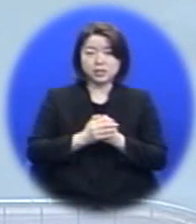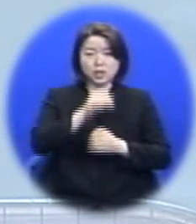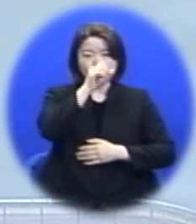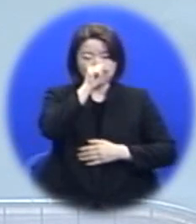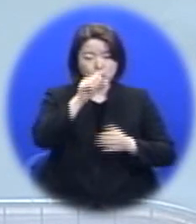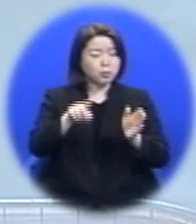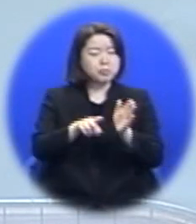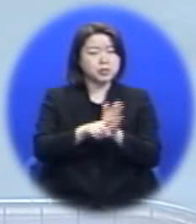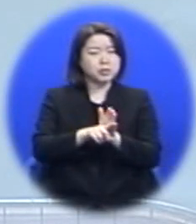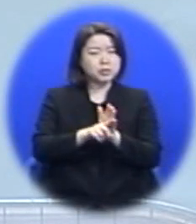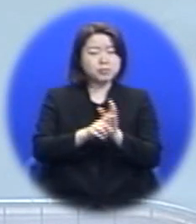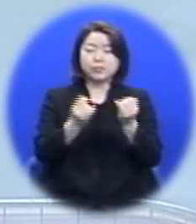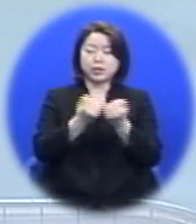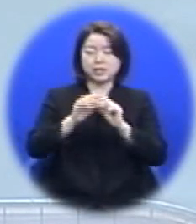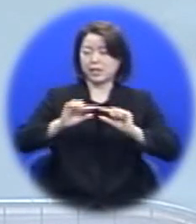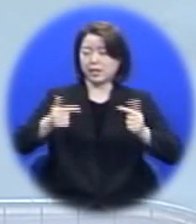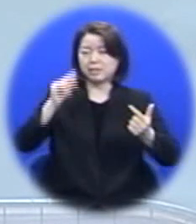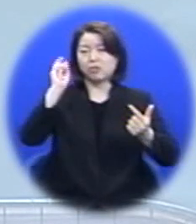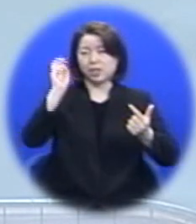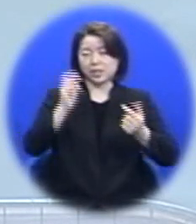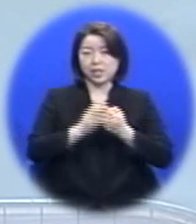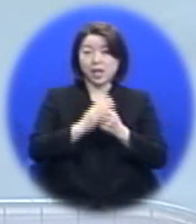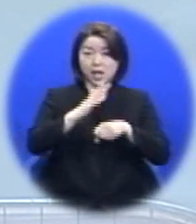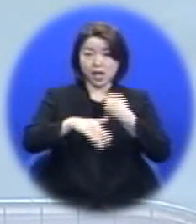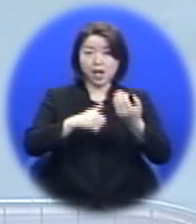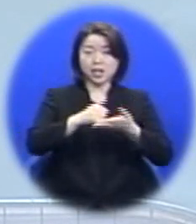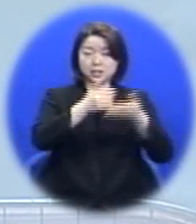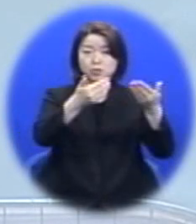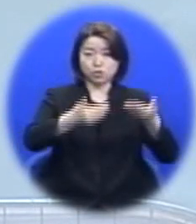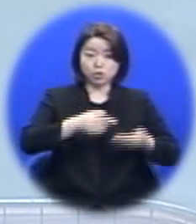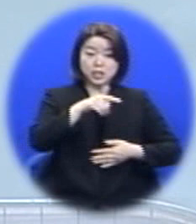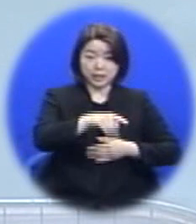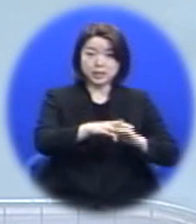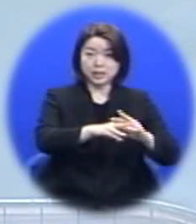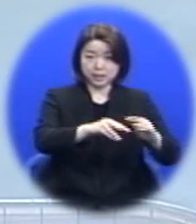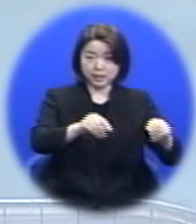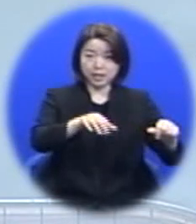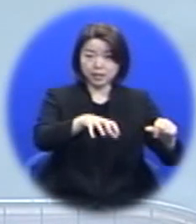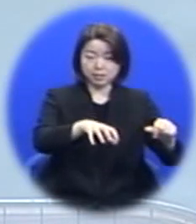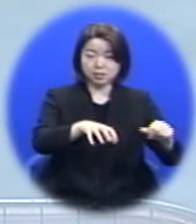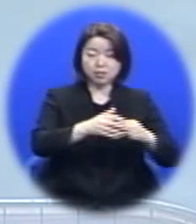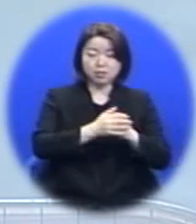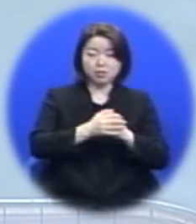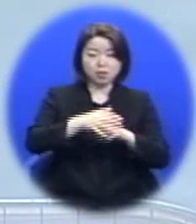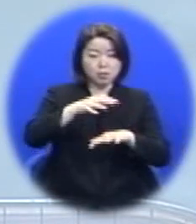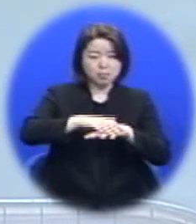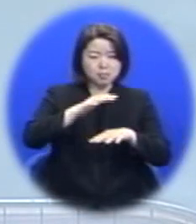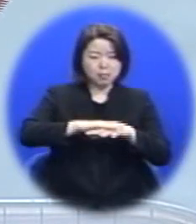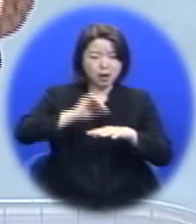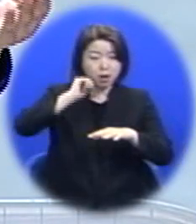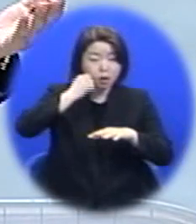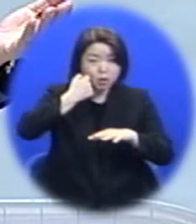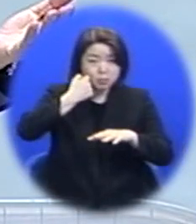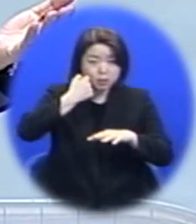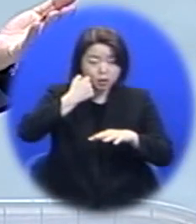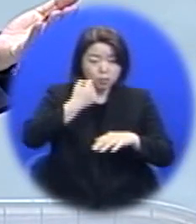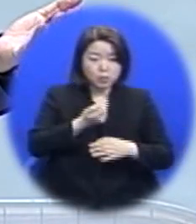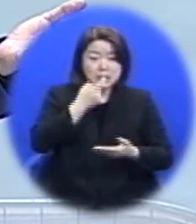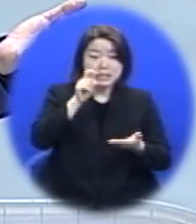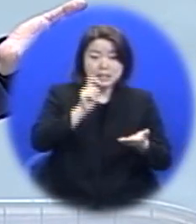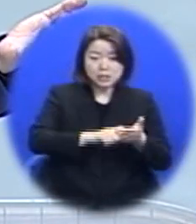아니었던 것 같습니다. 하나님이 주신 그 땅에서 흉년이 들었다고 금방 모압 땅으로